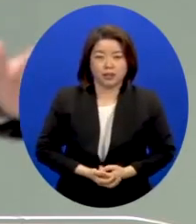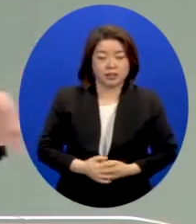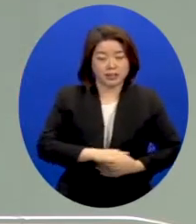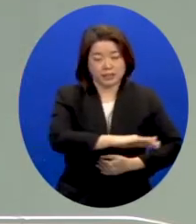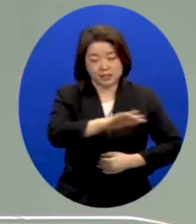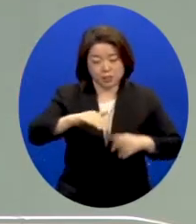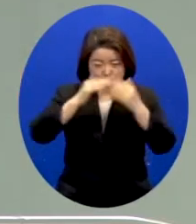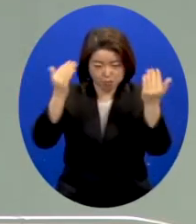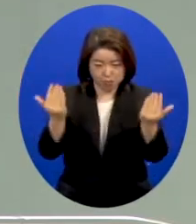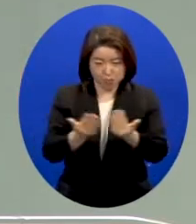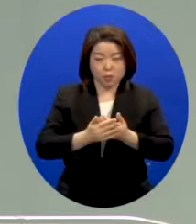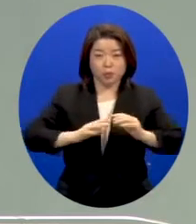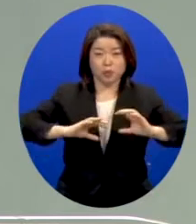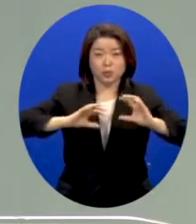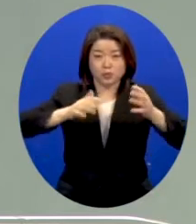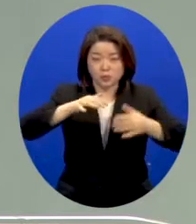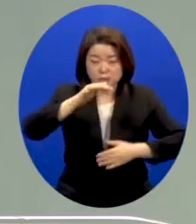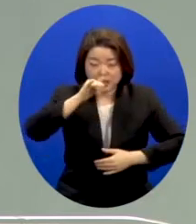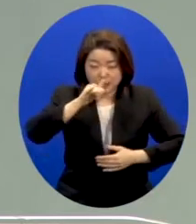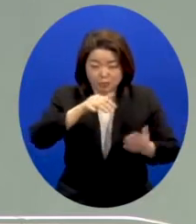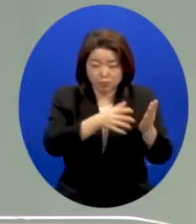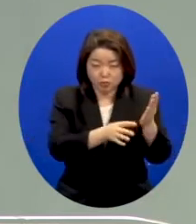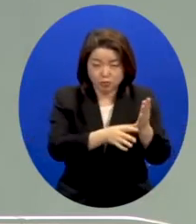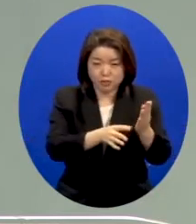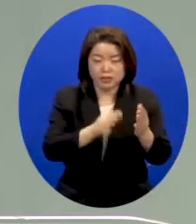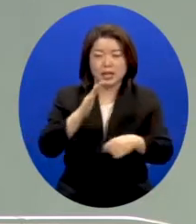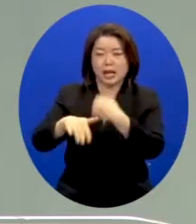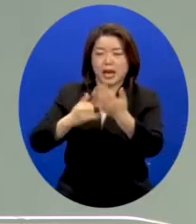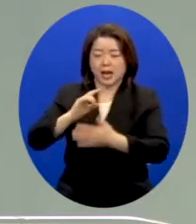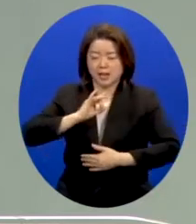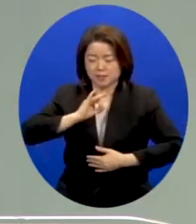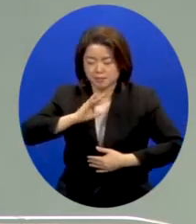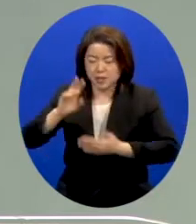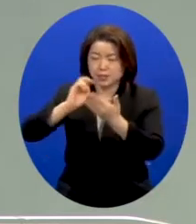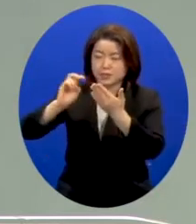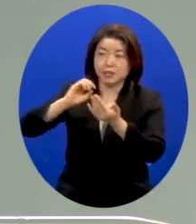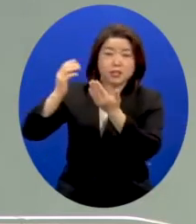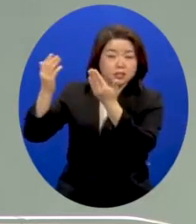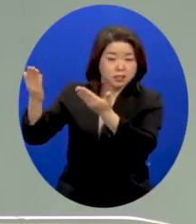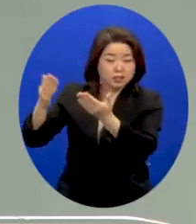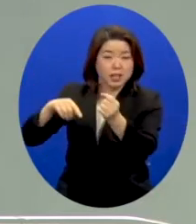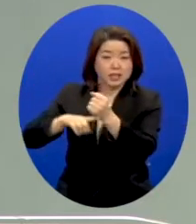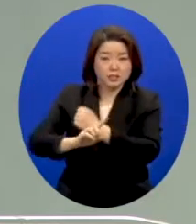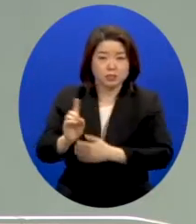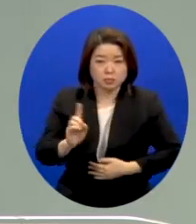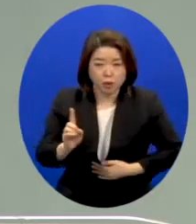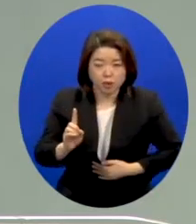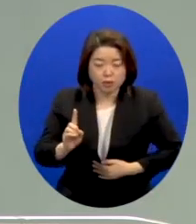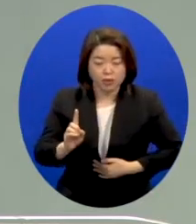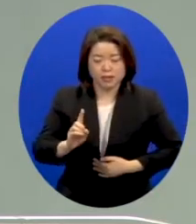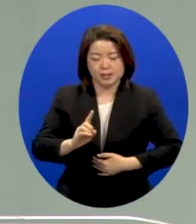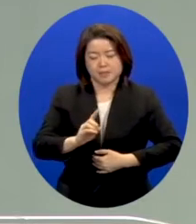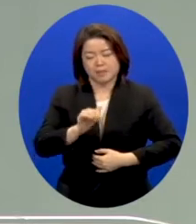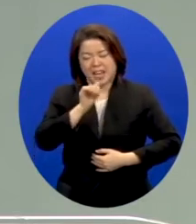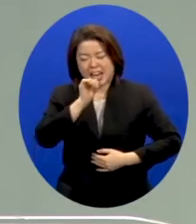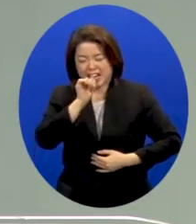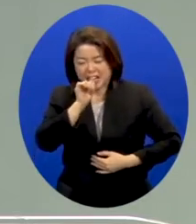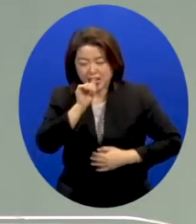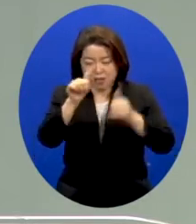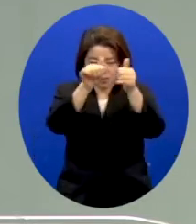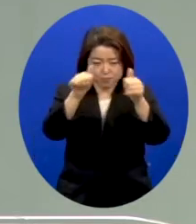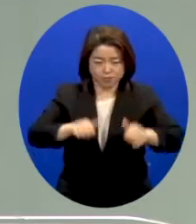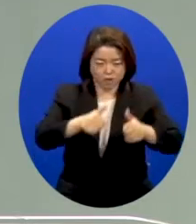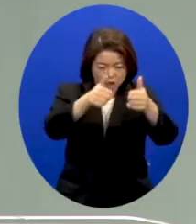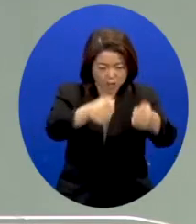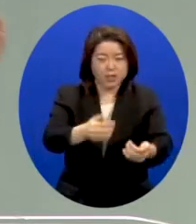모든 것들이 다 오직 하나님만을 찬양해야 한다는 말은 절대로 우상숭배 해서는 안된다고